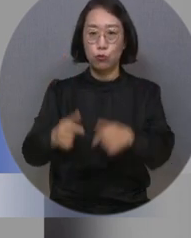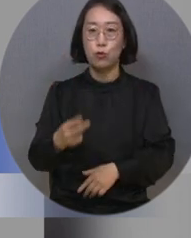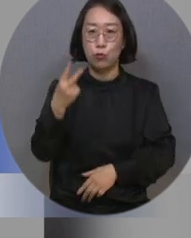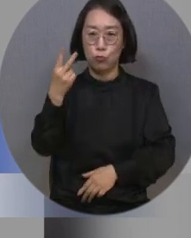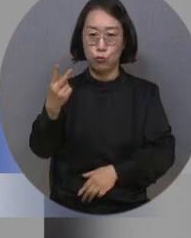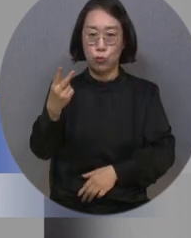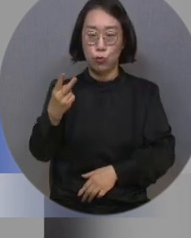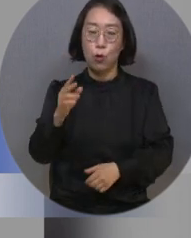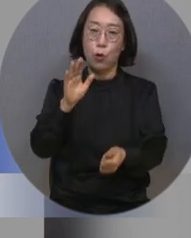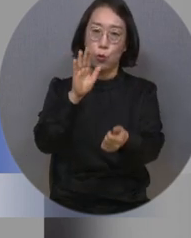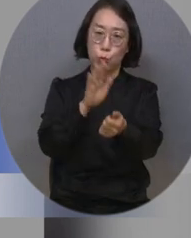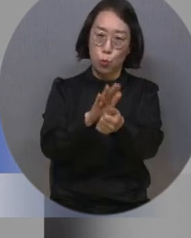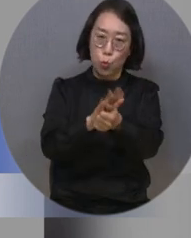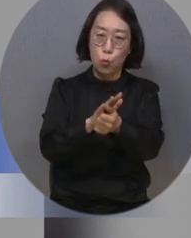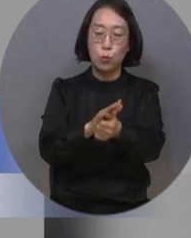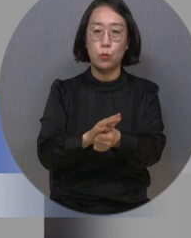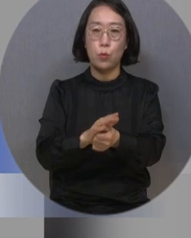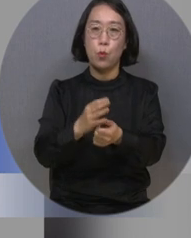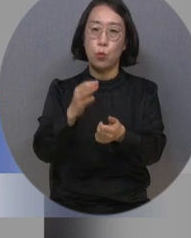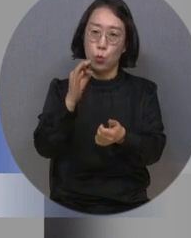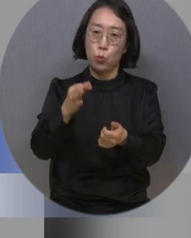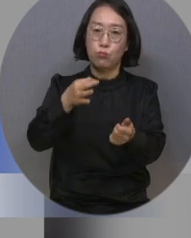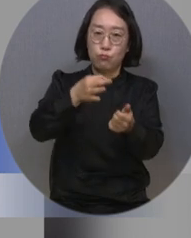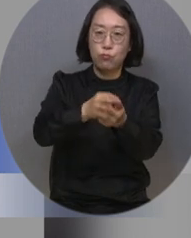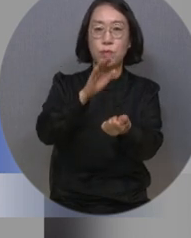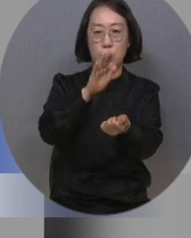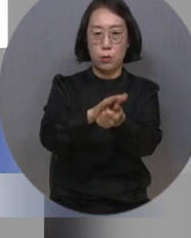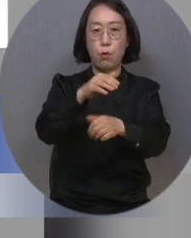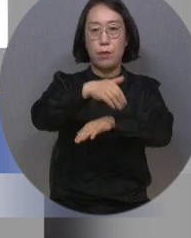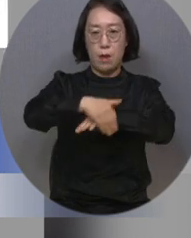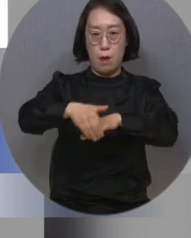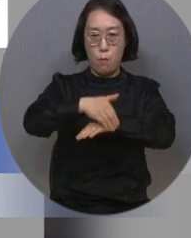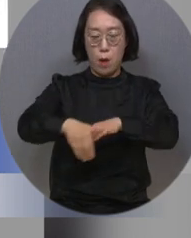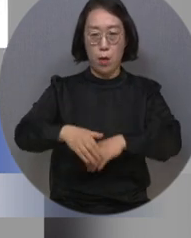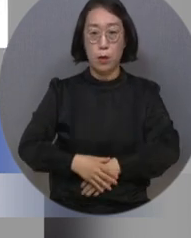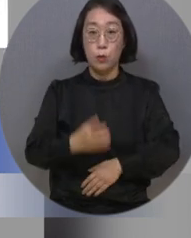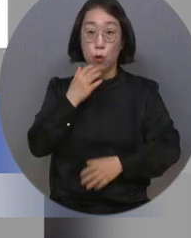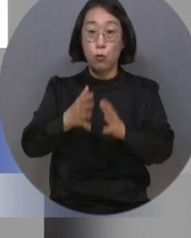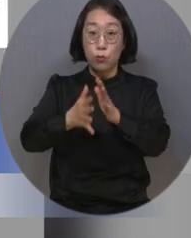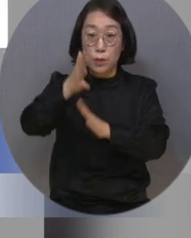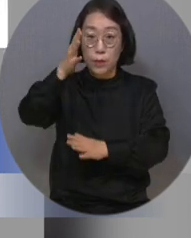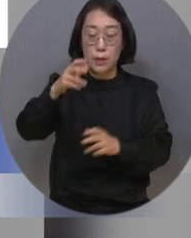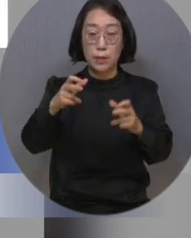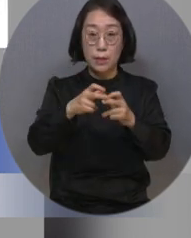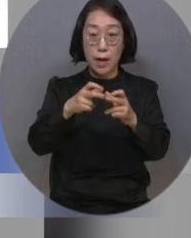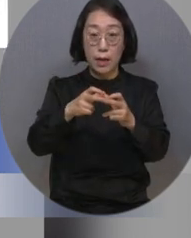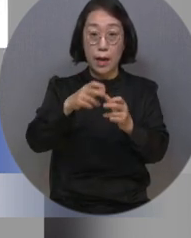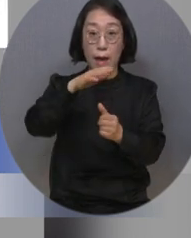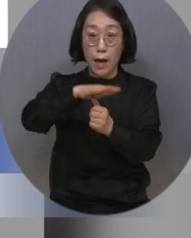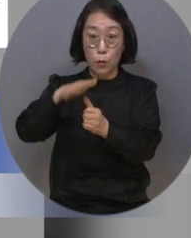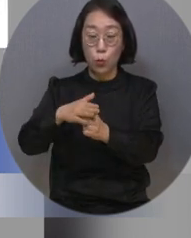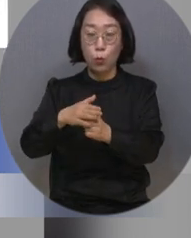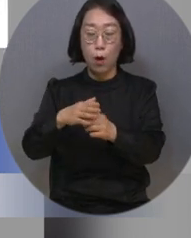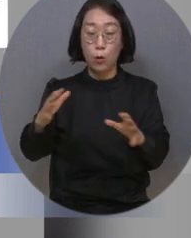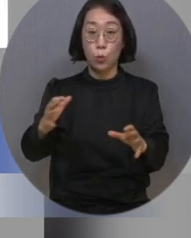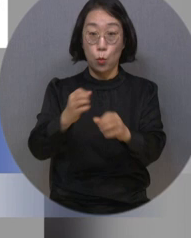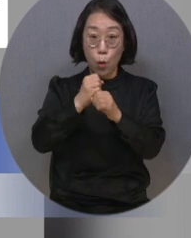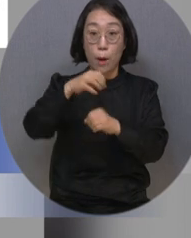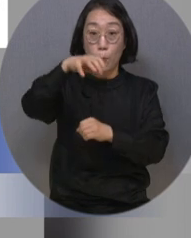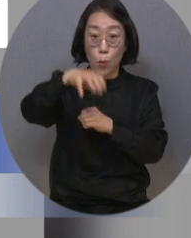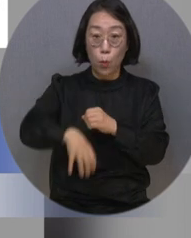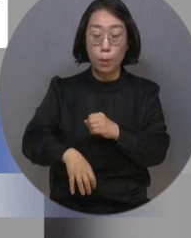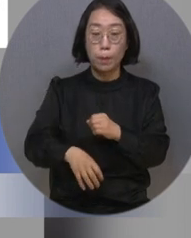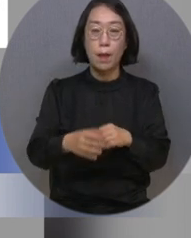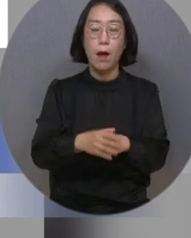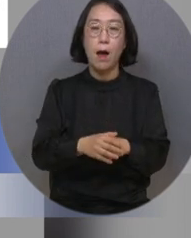수 있도록이 보육교사 인건비를 지원합니다 특히 서울시는 장애아 전문통합 어린이집에 교사대